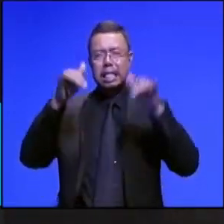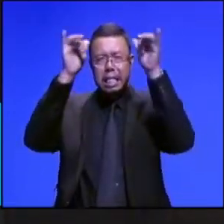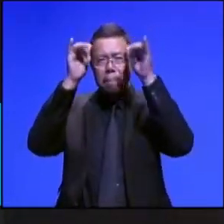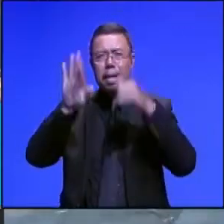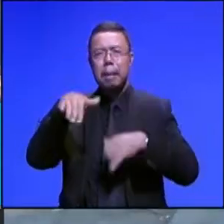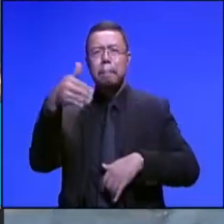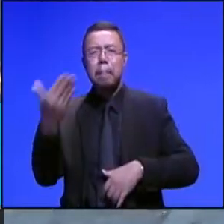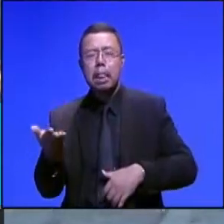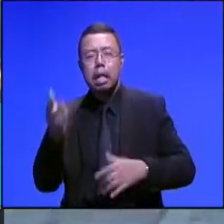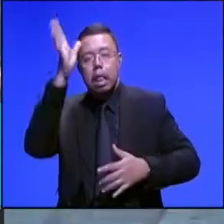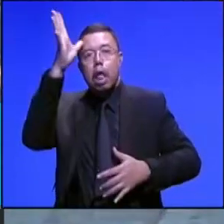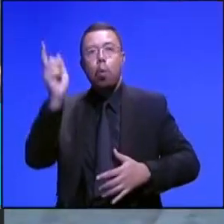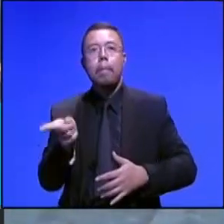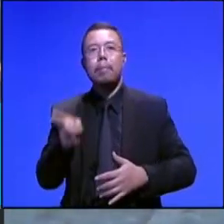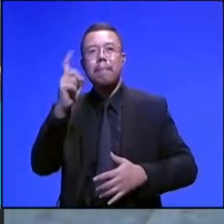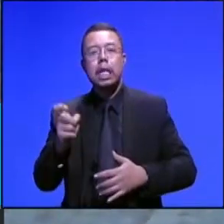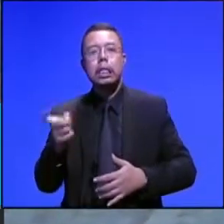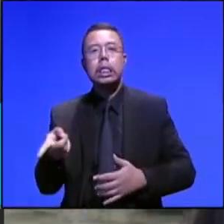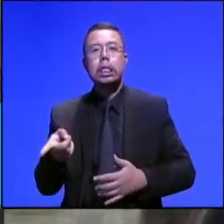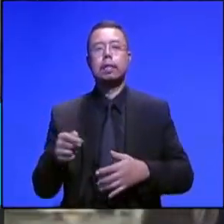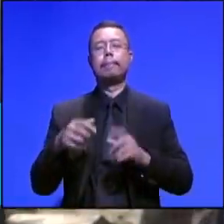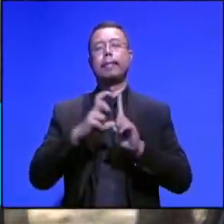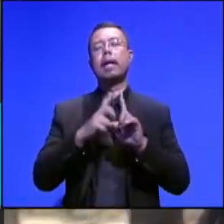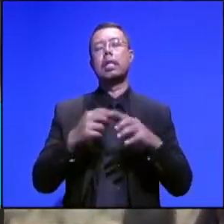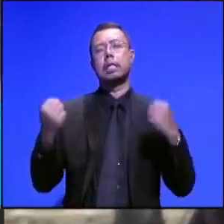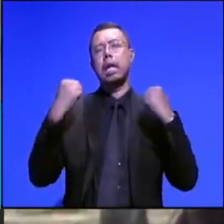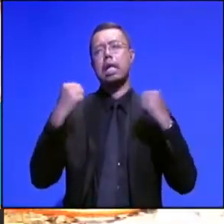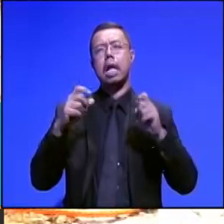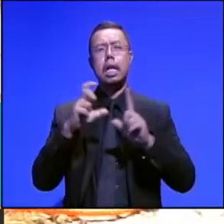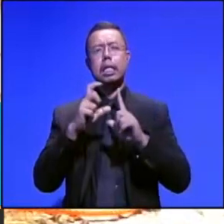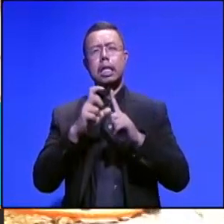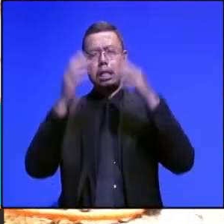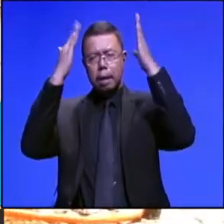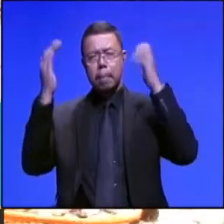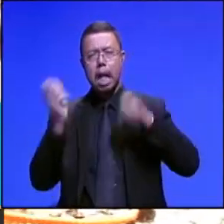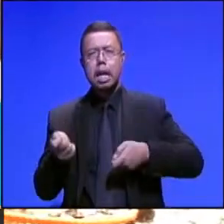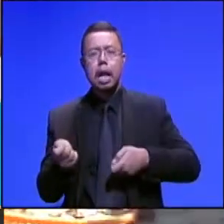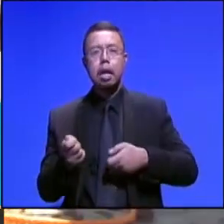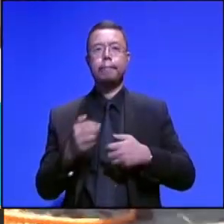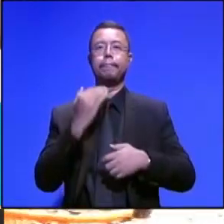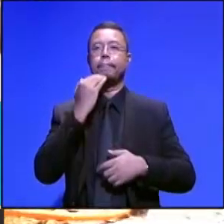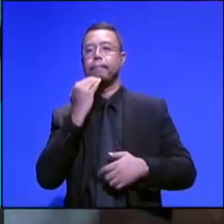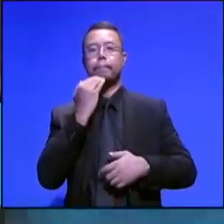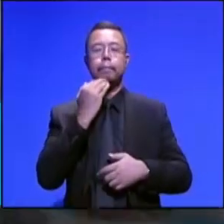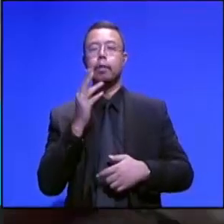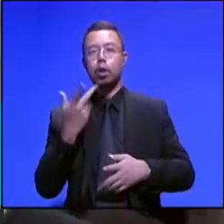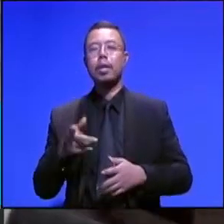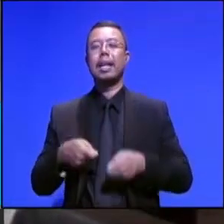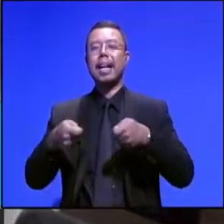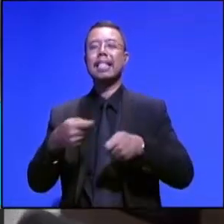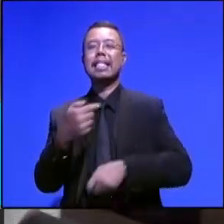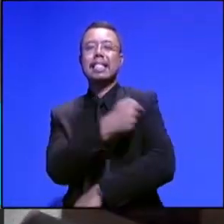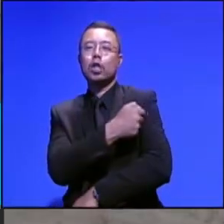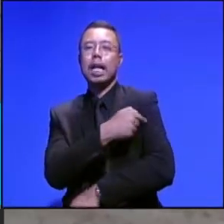yang pasti. Dinas Kesehatan, Dinas Pertanian dan Pangan Kabupaten Gunung Kidul melakukan antisipasi dengan memberikan